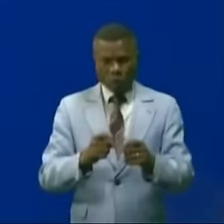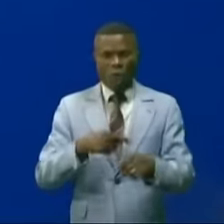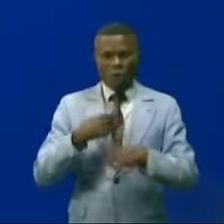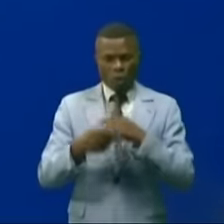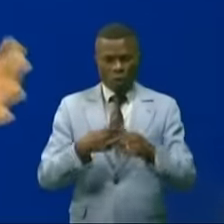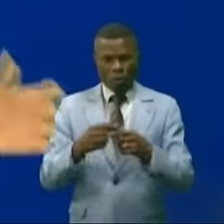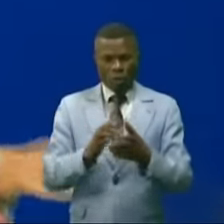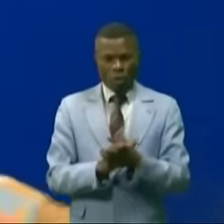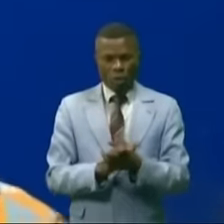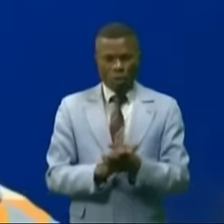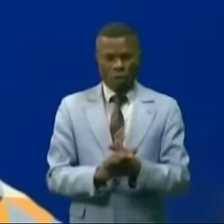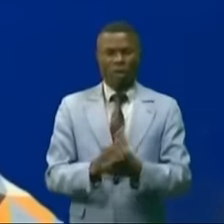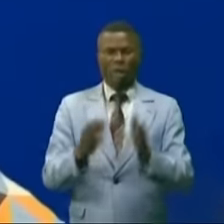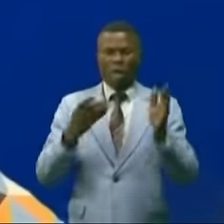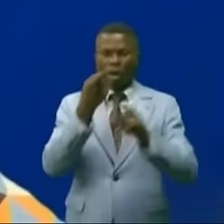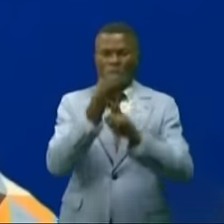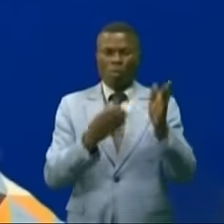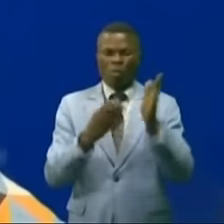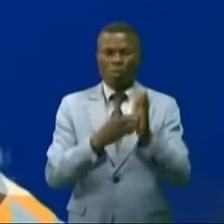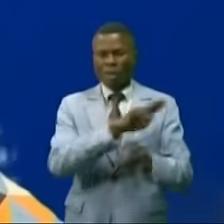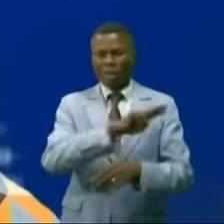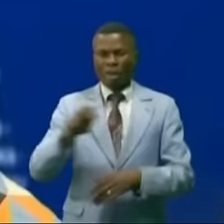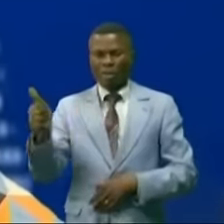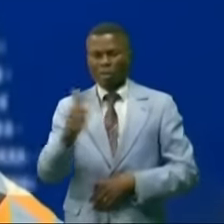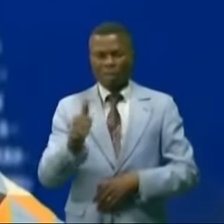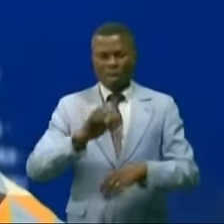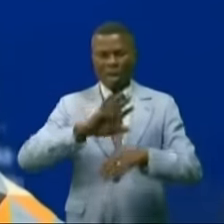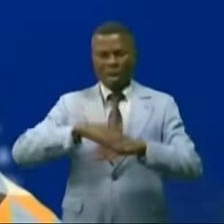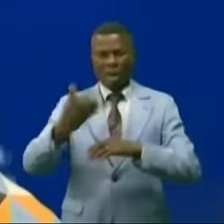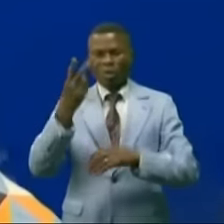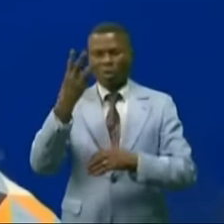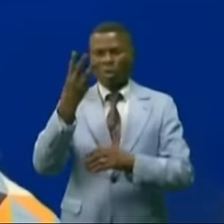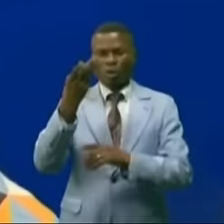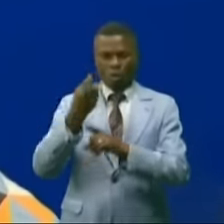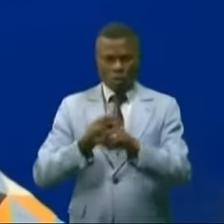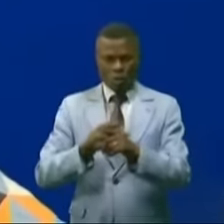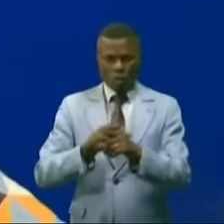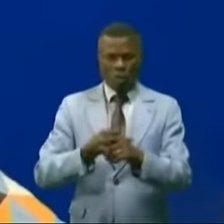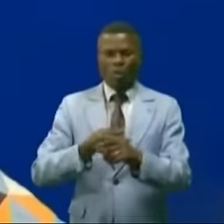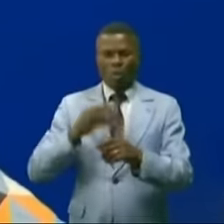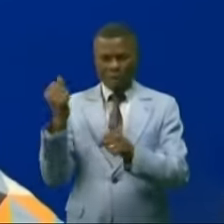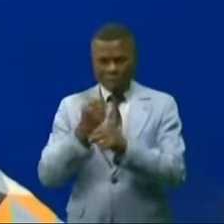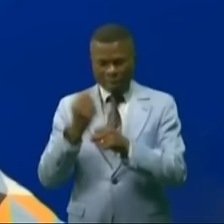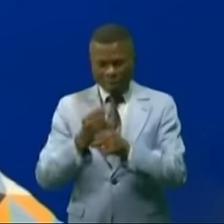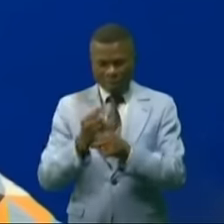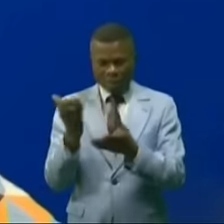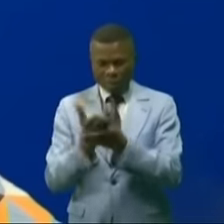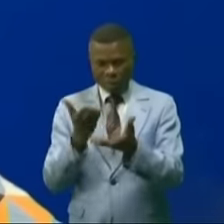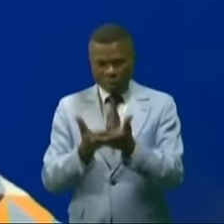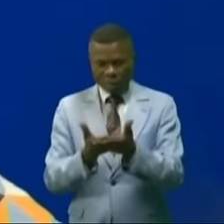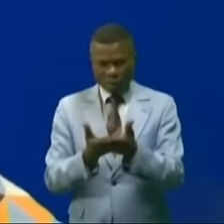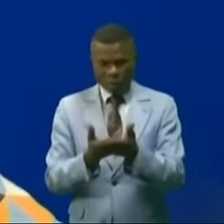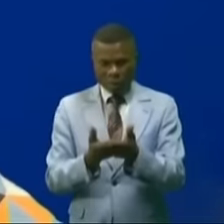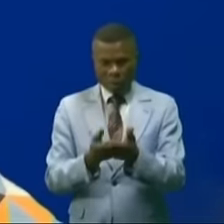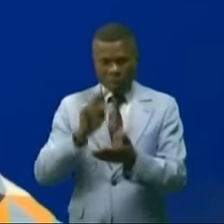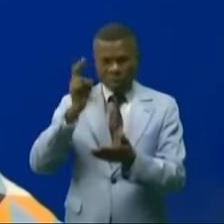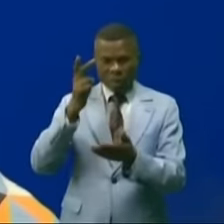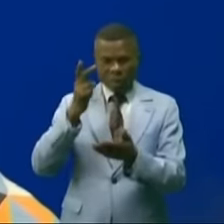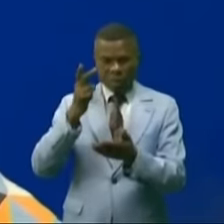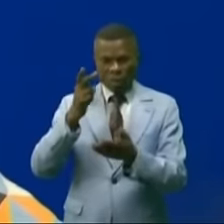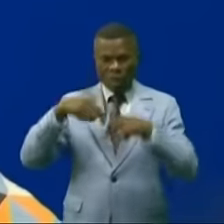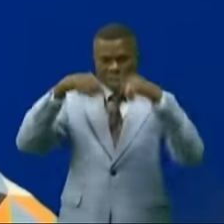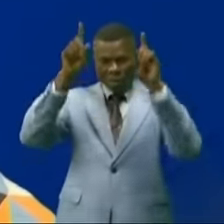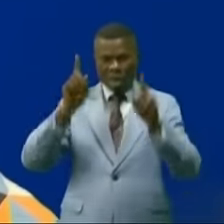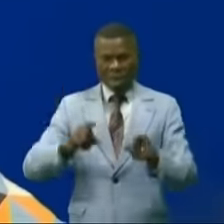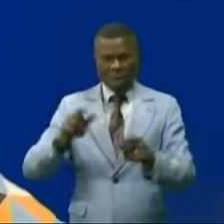était en septembre 2021 et donc 3 mois après je décide de faire mon mémoire sur ça. Et donc aujourd'hui je suis en deuxième année de doctorat